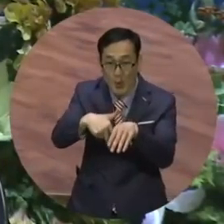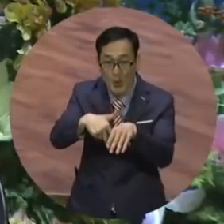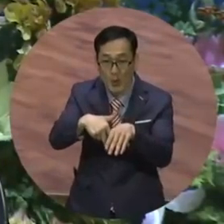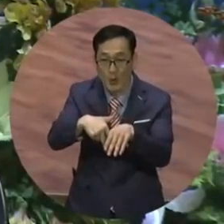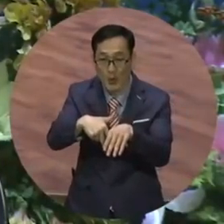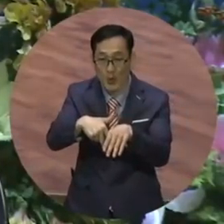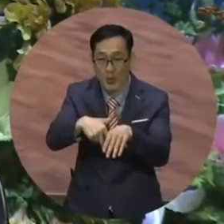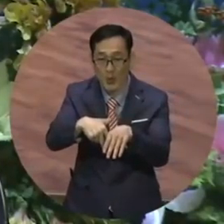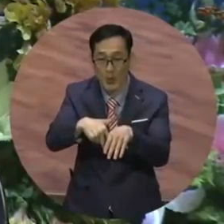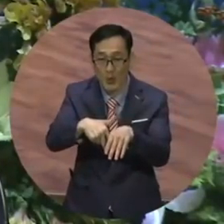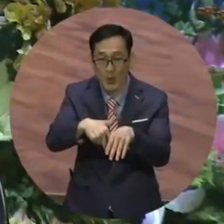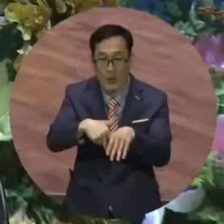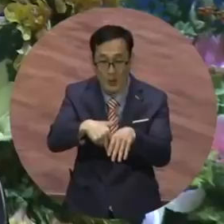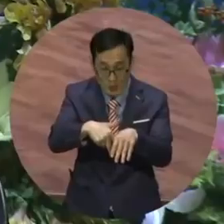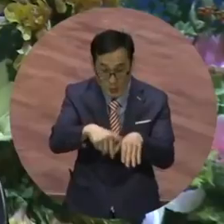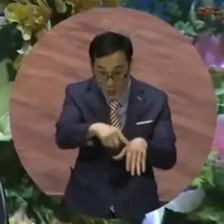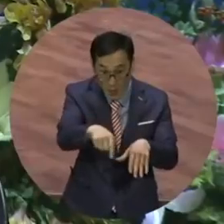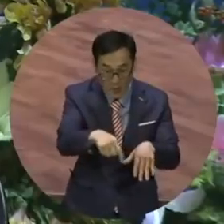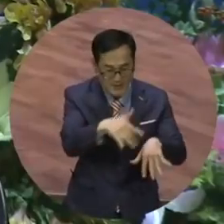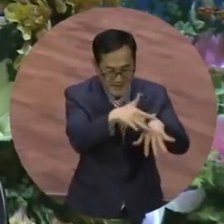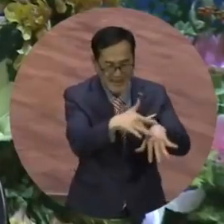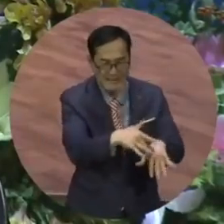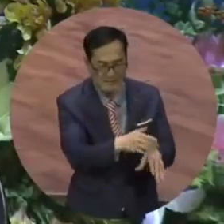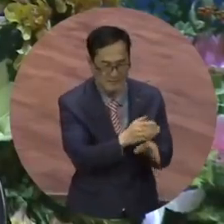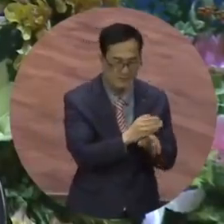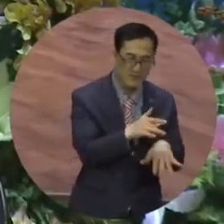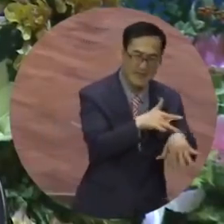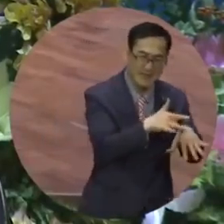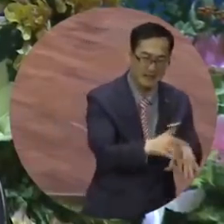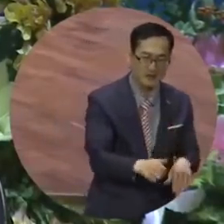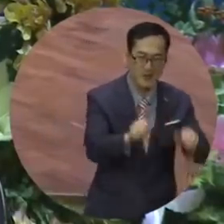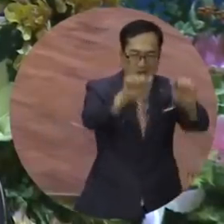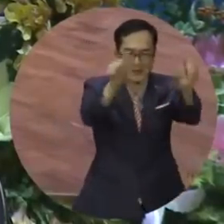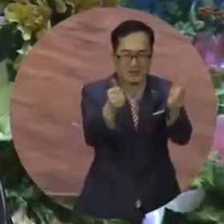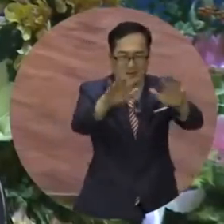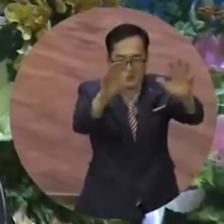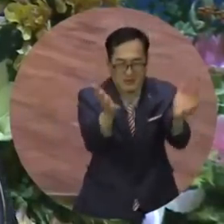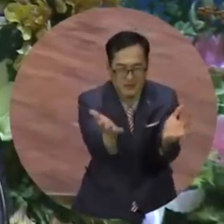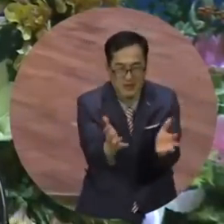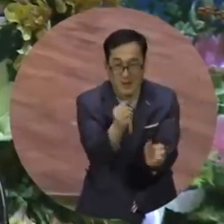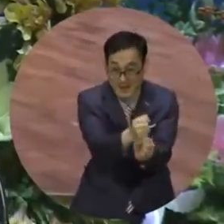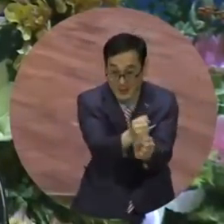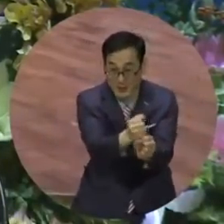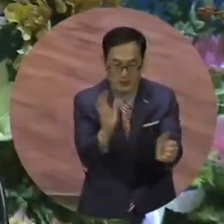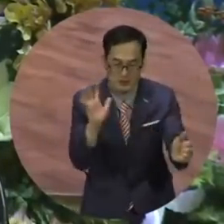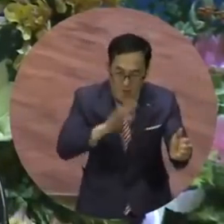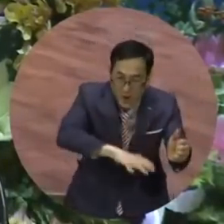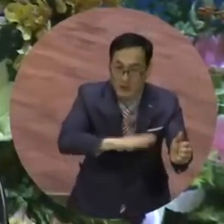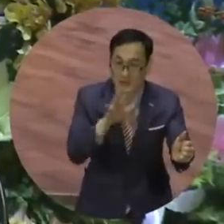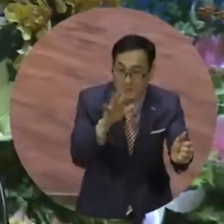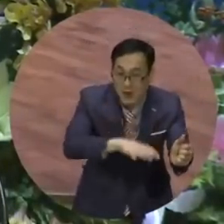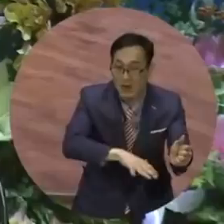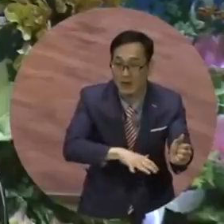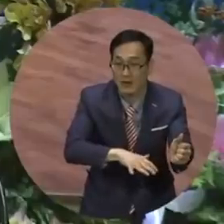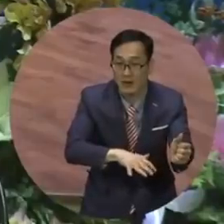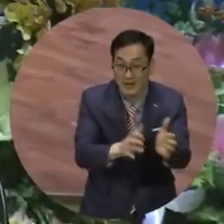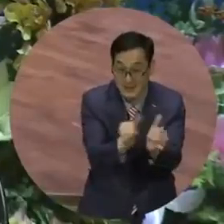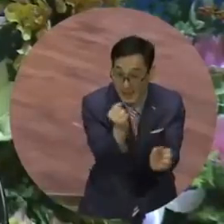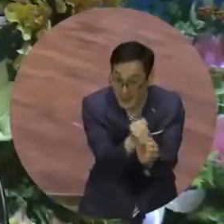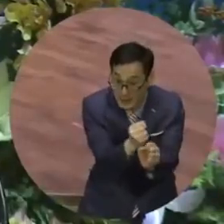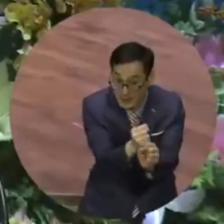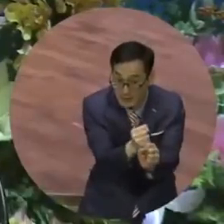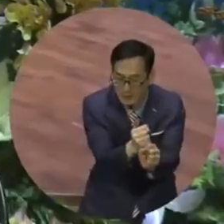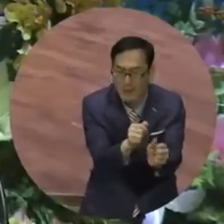전부 다 마귀 시킨 대로 하는 거예요. 형상 만들어 놓고 막 절하게 사람이 만드는 거 앞에서 막